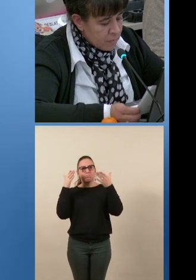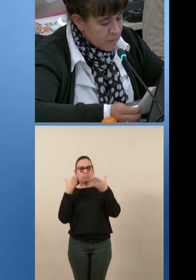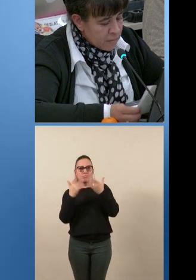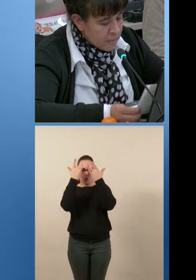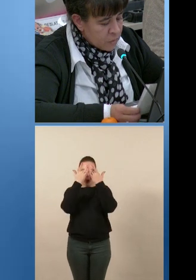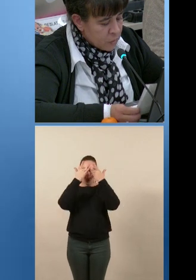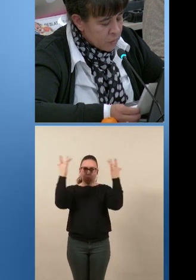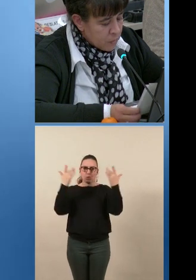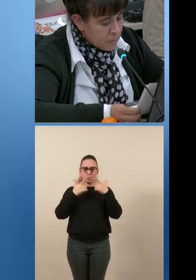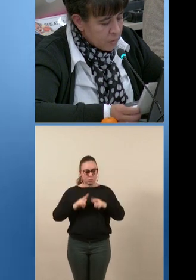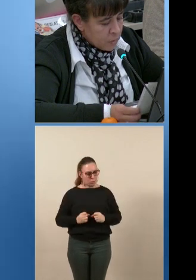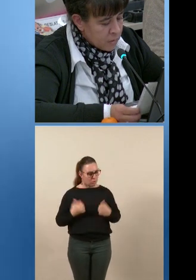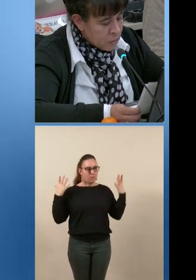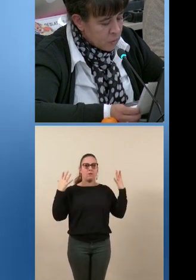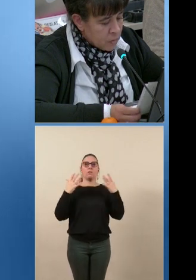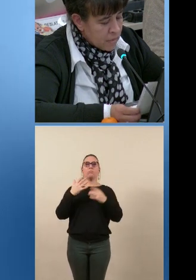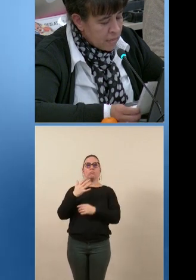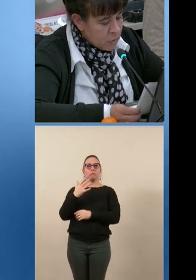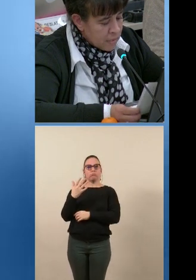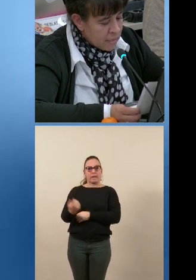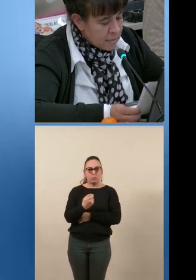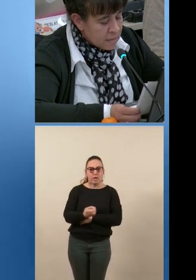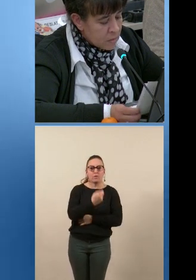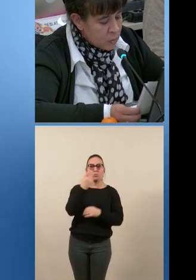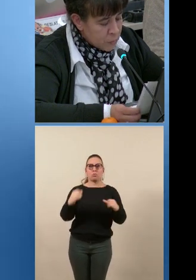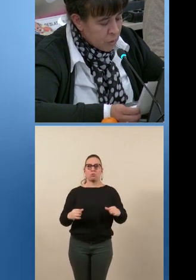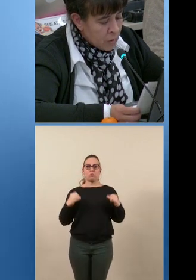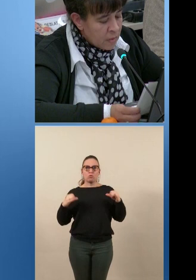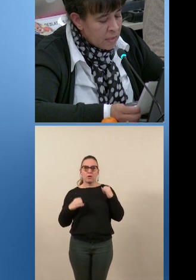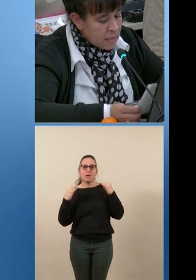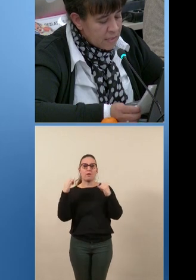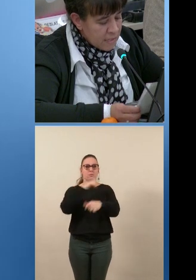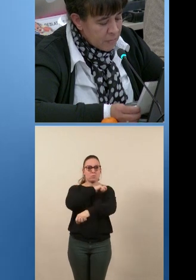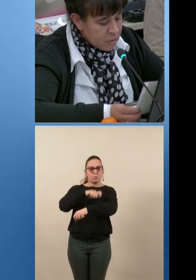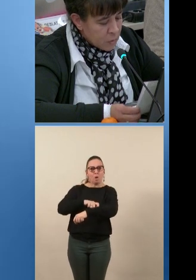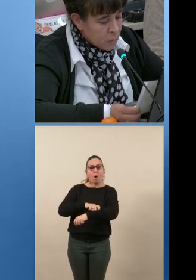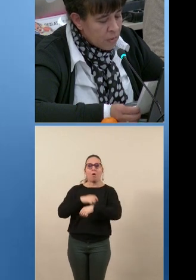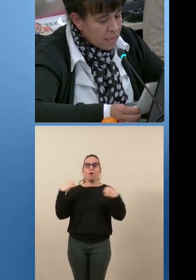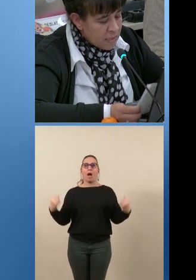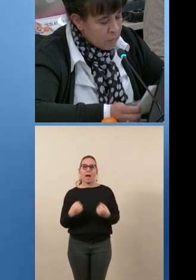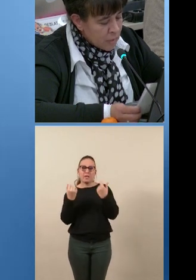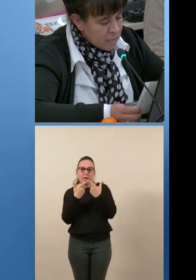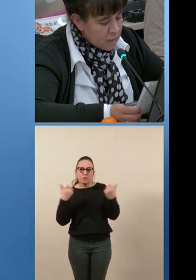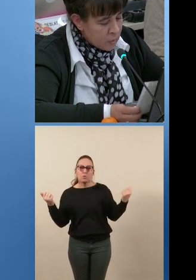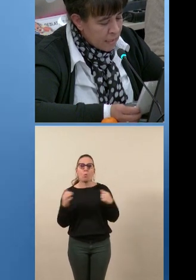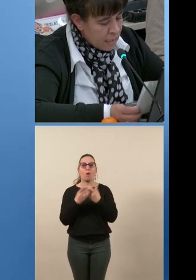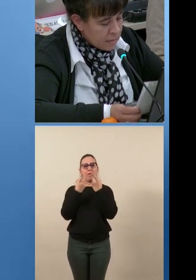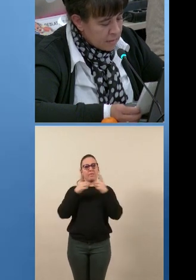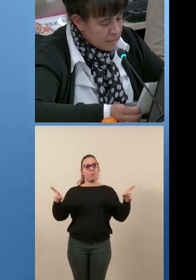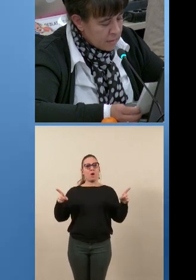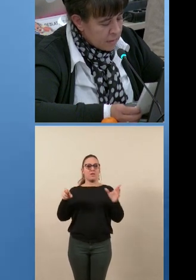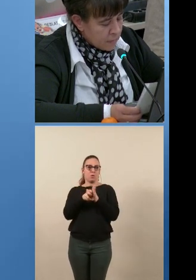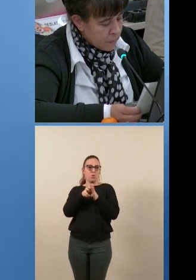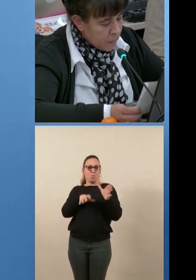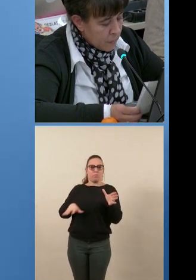de l'émancipation l'éducation la jeunesse le sport les animations la démocratie locale